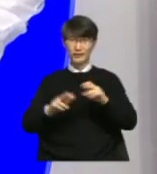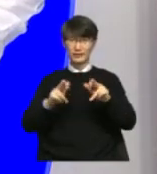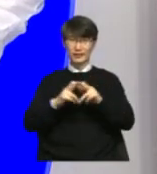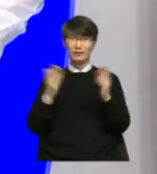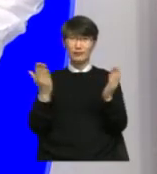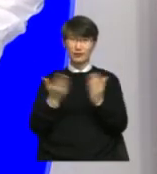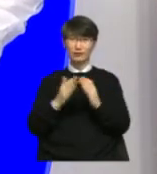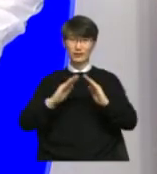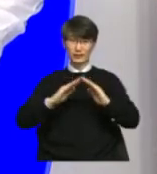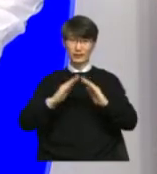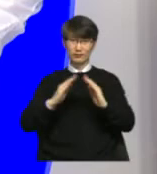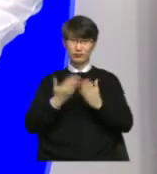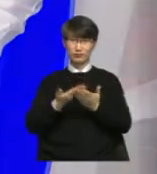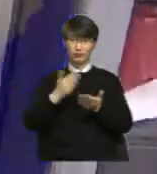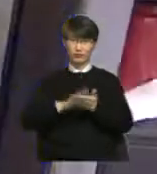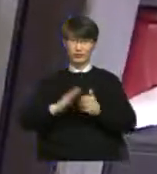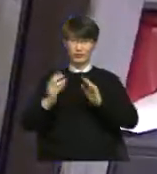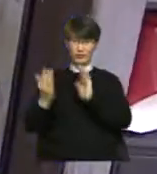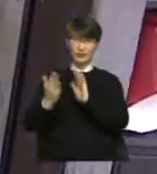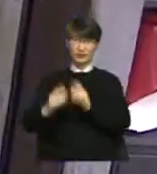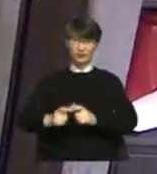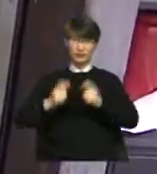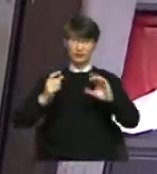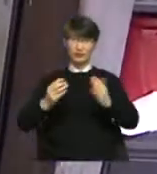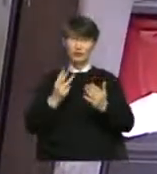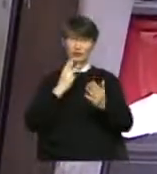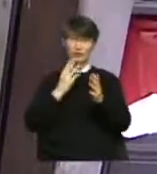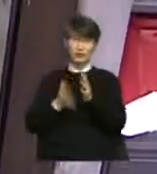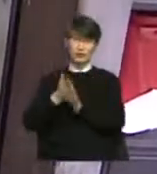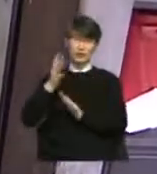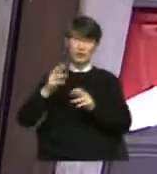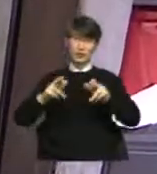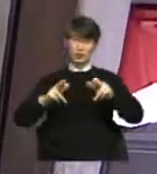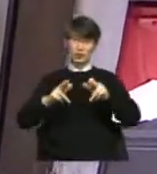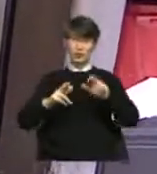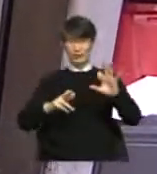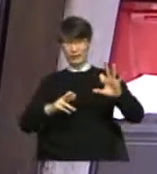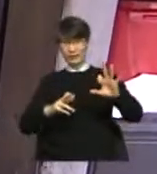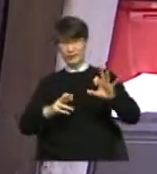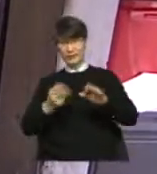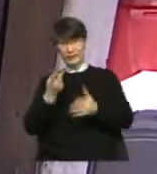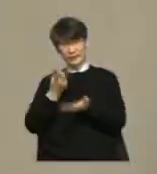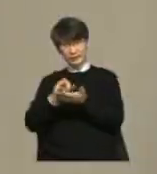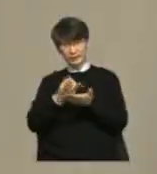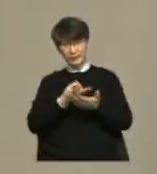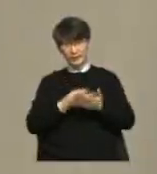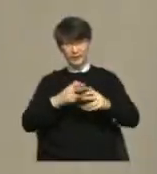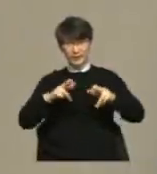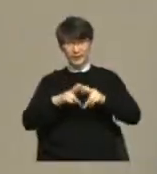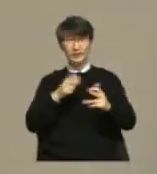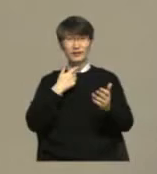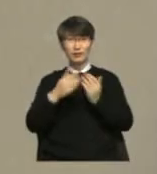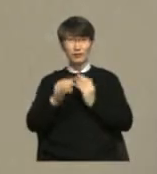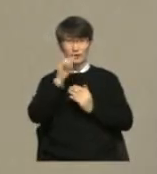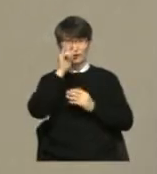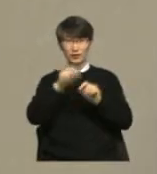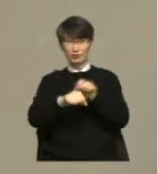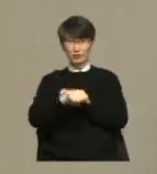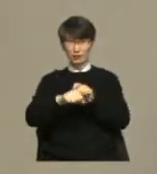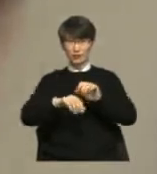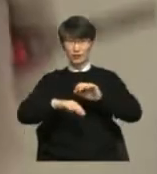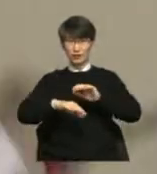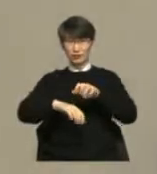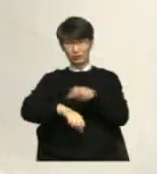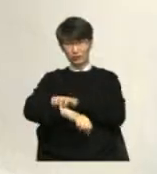맞춤형 집수리의 대상이 확대됩니다. 서울시는 화장실과 침실 등 주거 환경에서 장애인 등이 겪는 불편을 해소하기